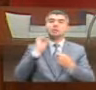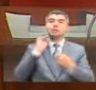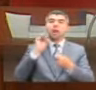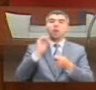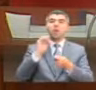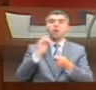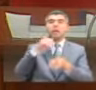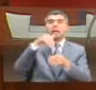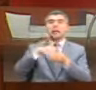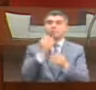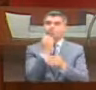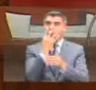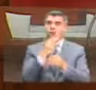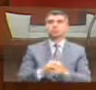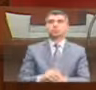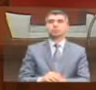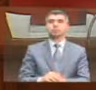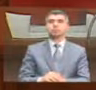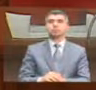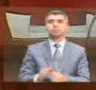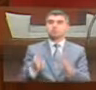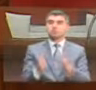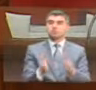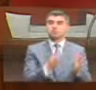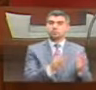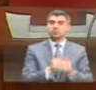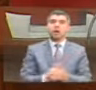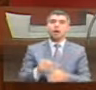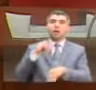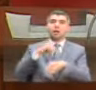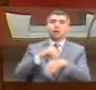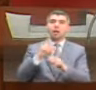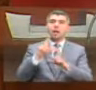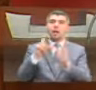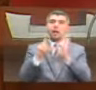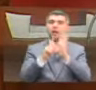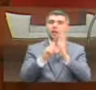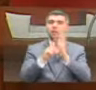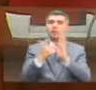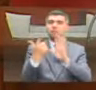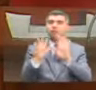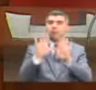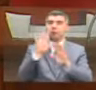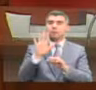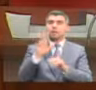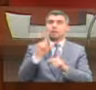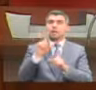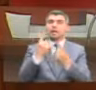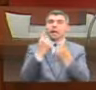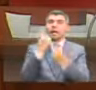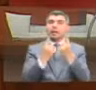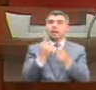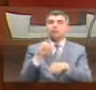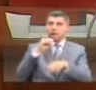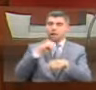أعضاء الفريق الشراكي. مقترح قانون يقضي بتعديل القانون رقم 57/11 المتعلق باللوائح الانتخابية